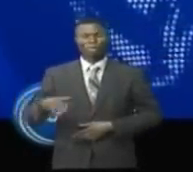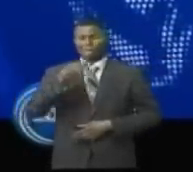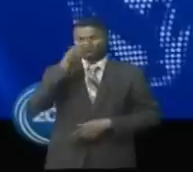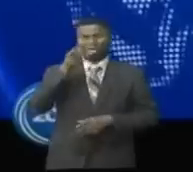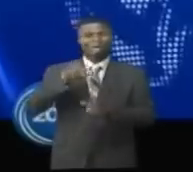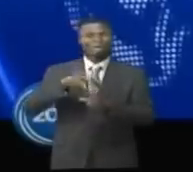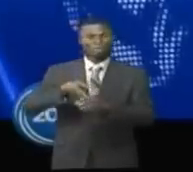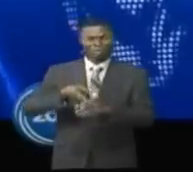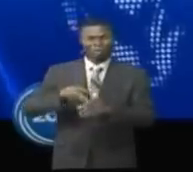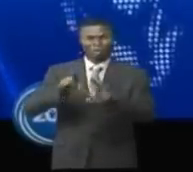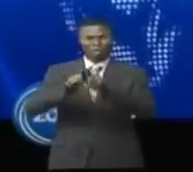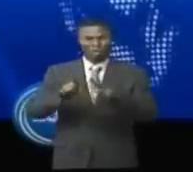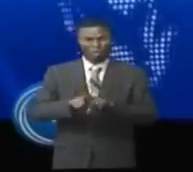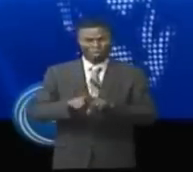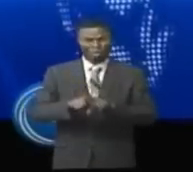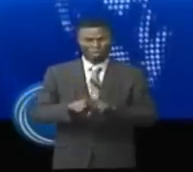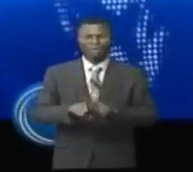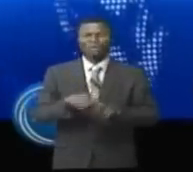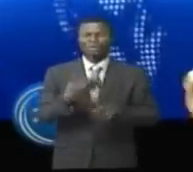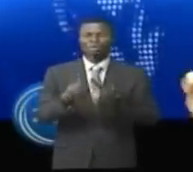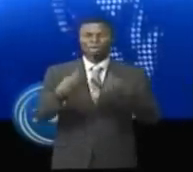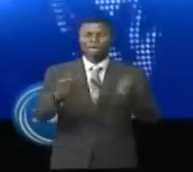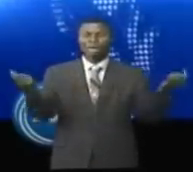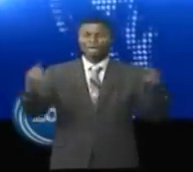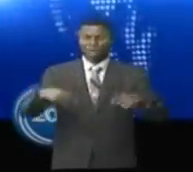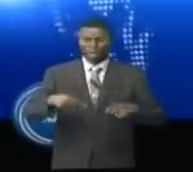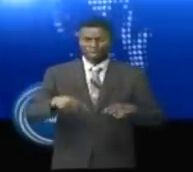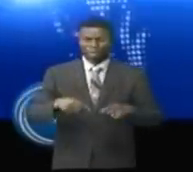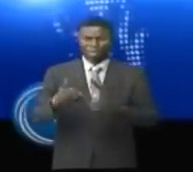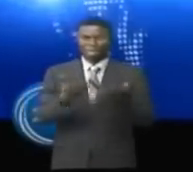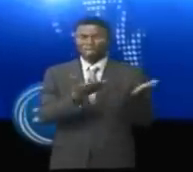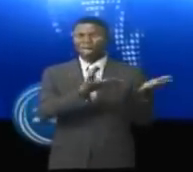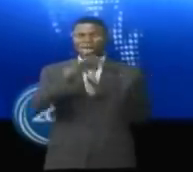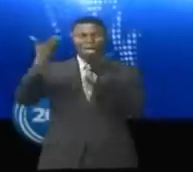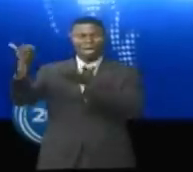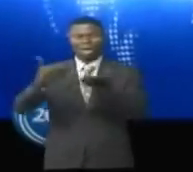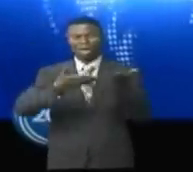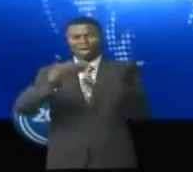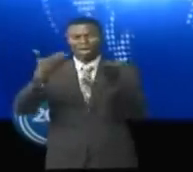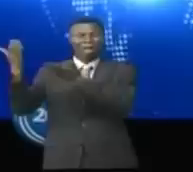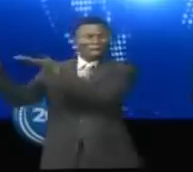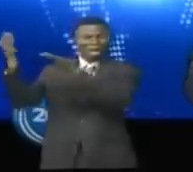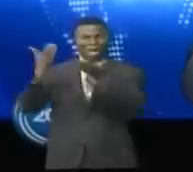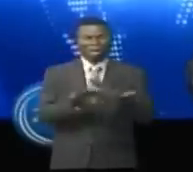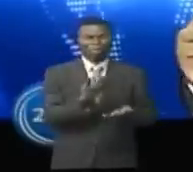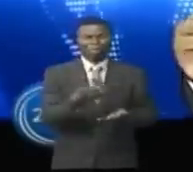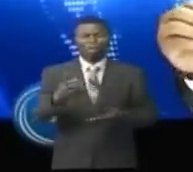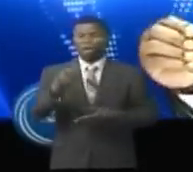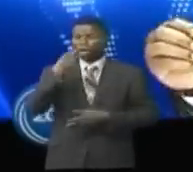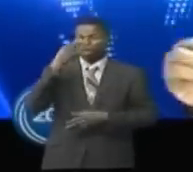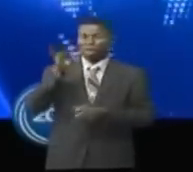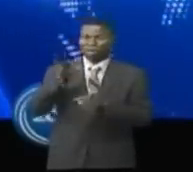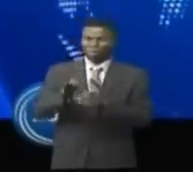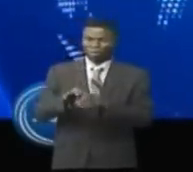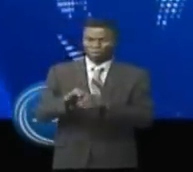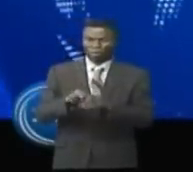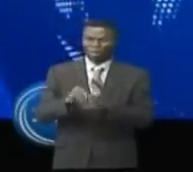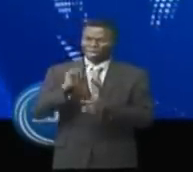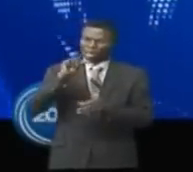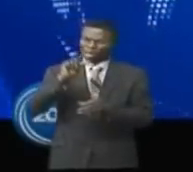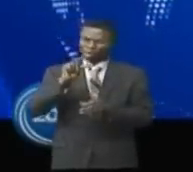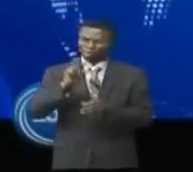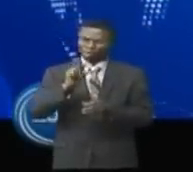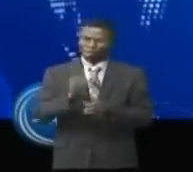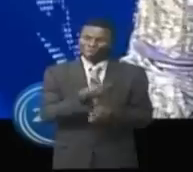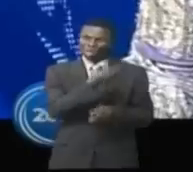pétroliers et lubrifiants. Donc, à chaque fois qu'il y a importation de produits pétroliers, il y a une quotité qui est